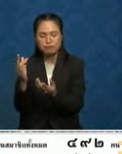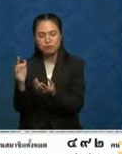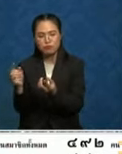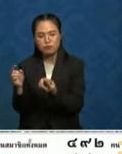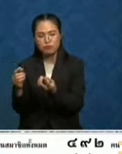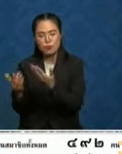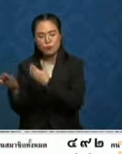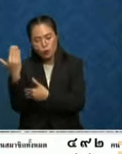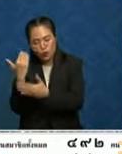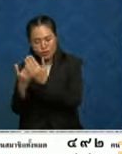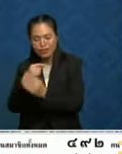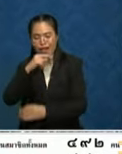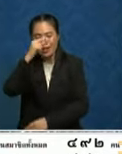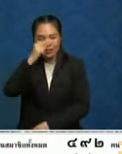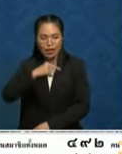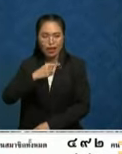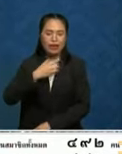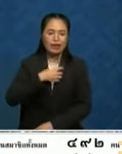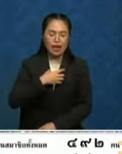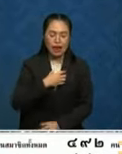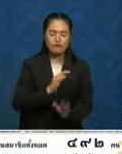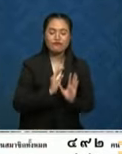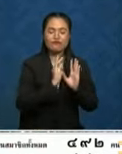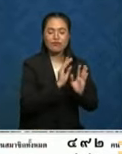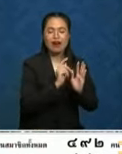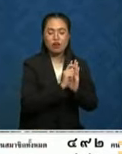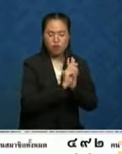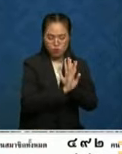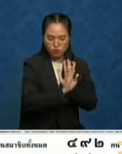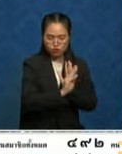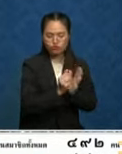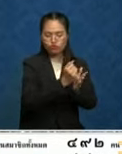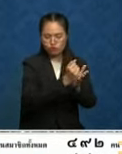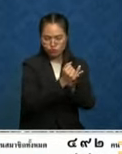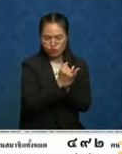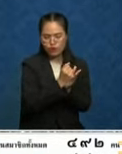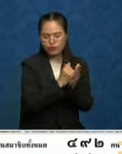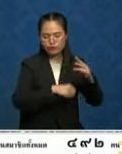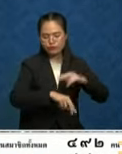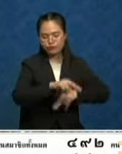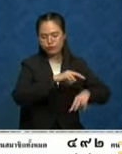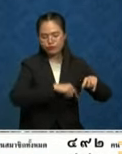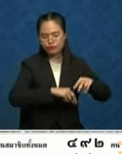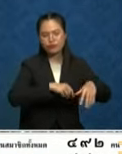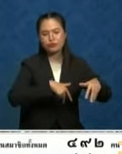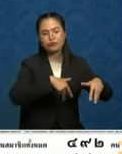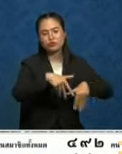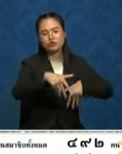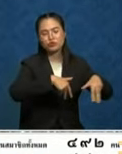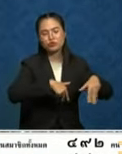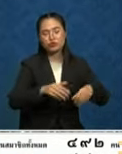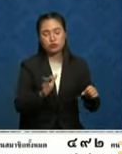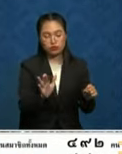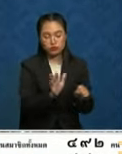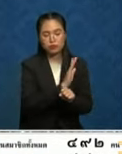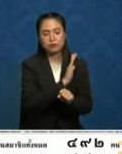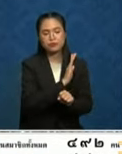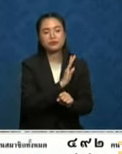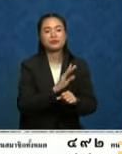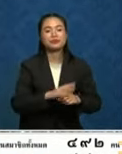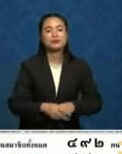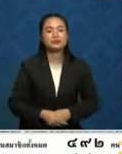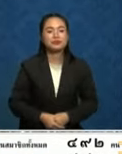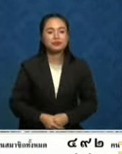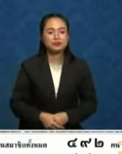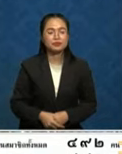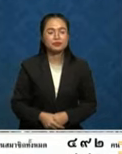อุบลราชธานีแสดงบทบาทดังกล่าวกับชุมชนให้เต็มศักยภาพนะคะ